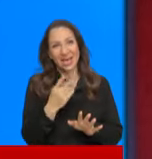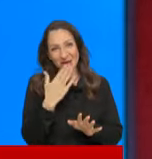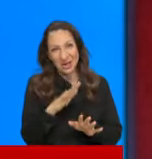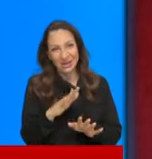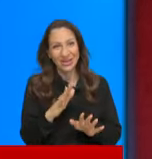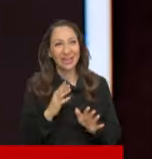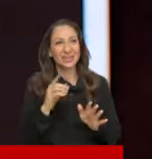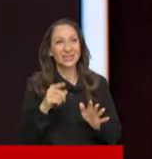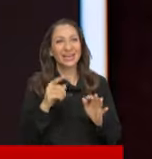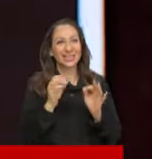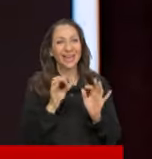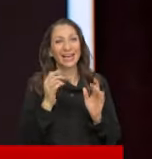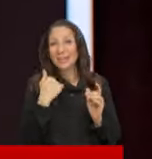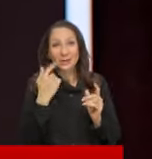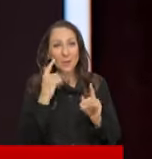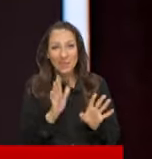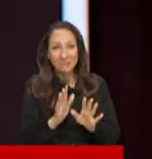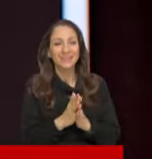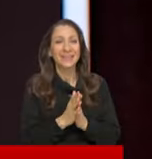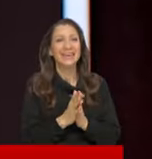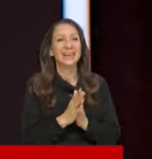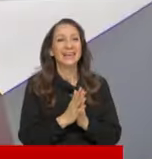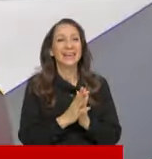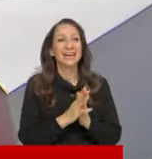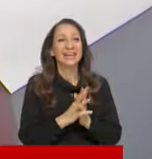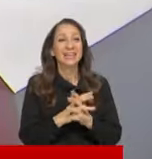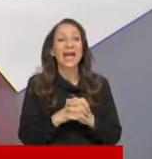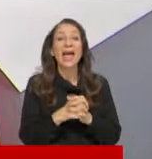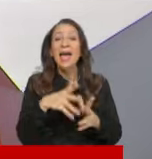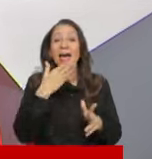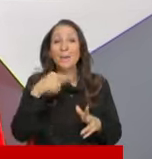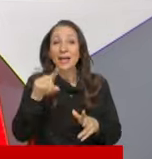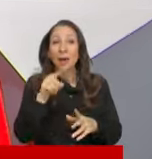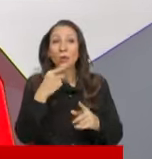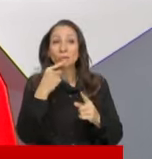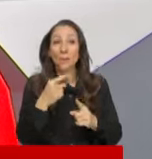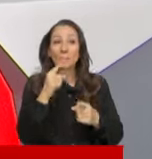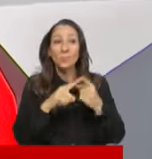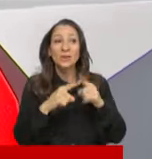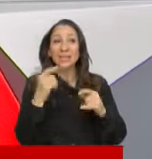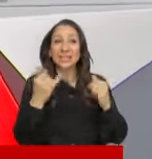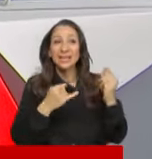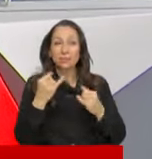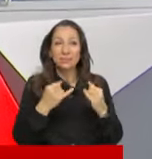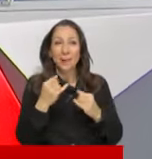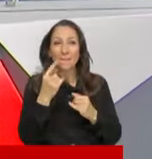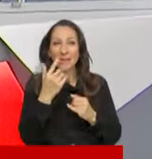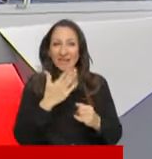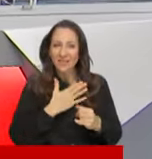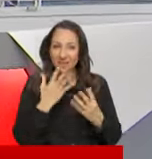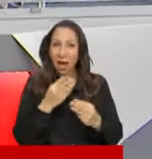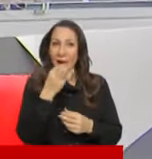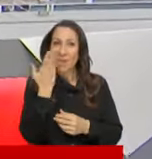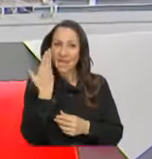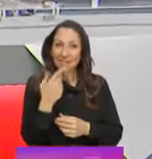şu ana kadar ben ona da denk gelmedim şimdi Eee emekliler onların söylediğ tı bir soluklan